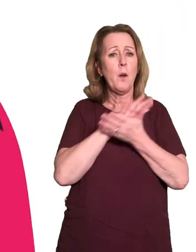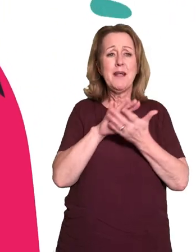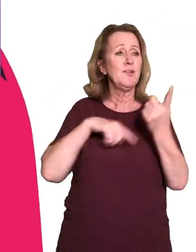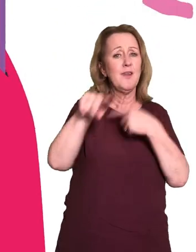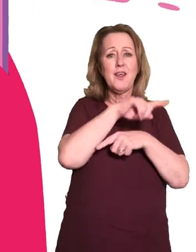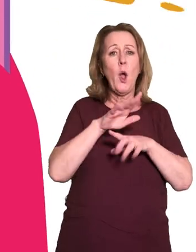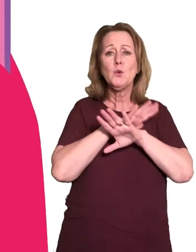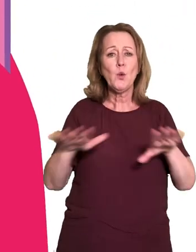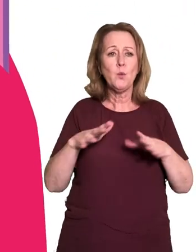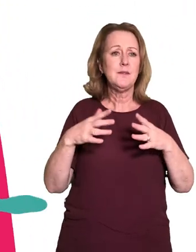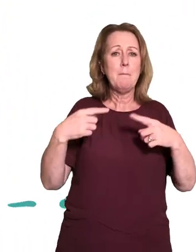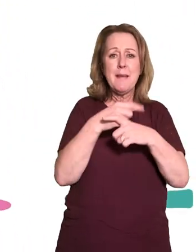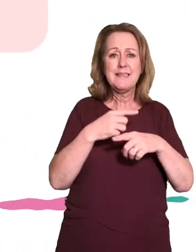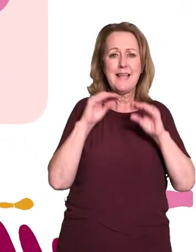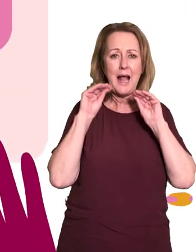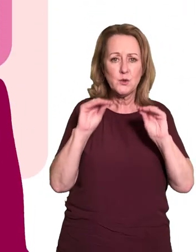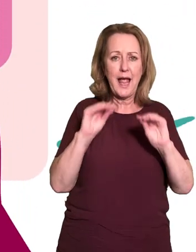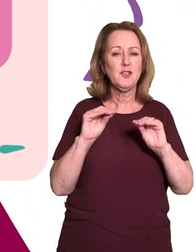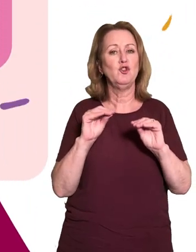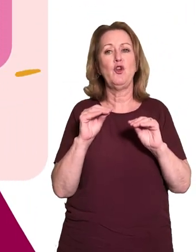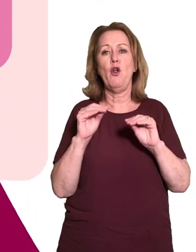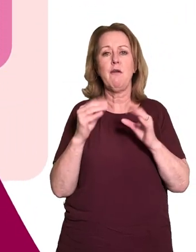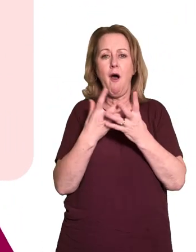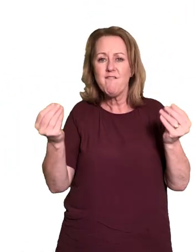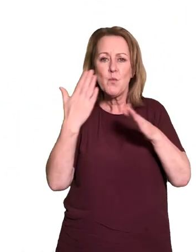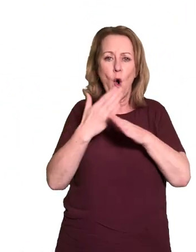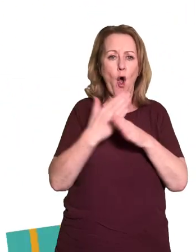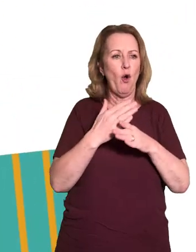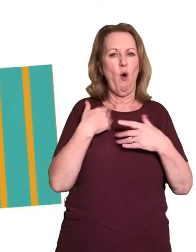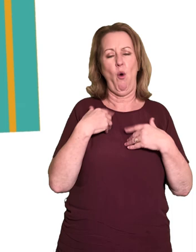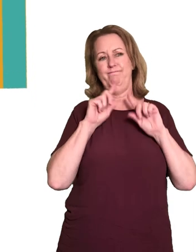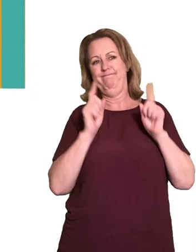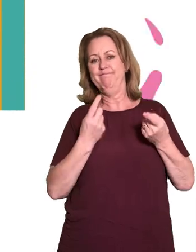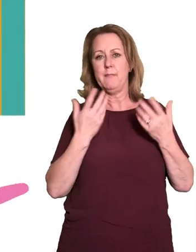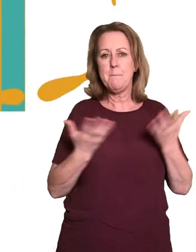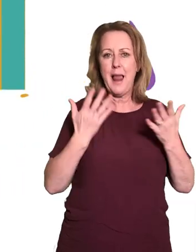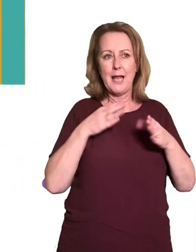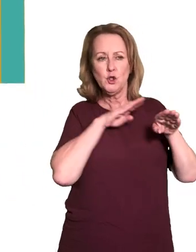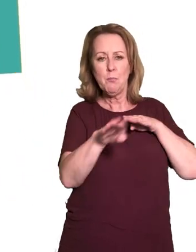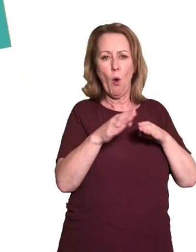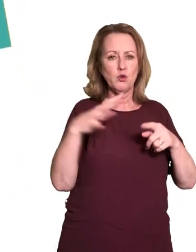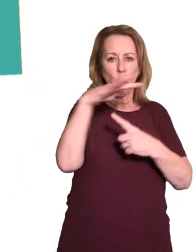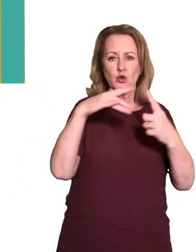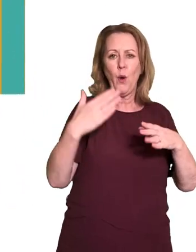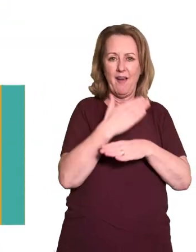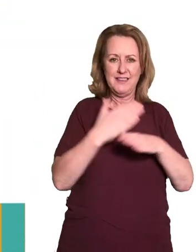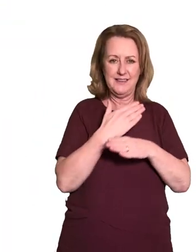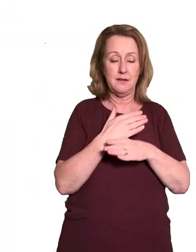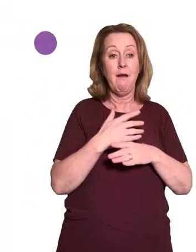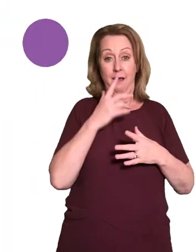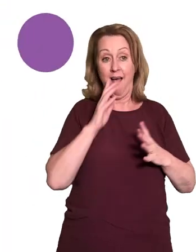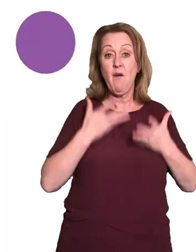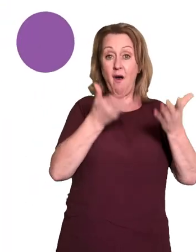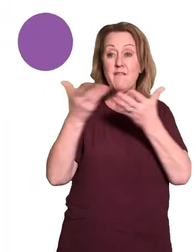golli addysg, bod yn absennol o'r gwaith, neu fethu gwneud chwaraeon neu gymdeithasu.